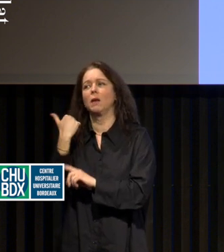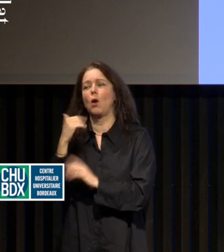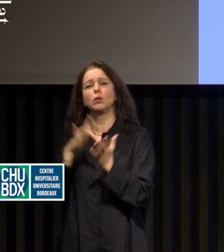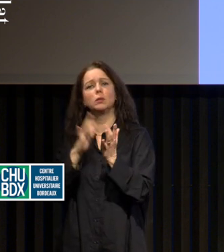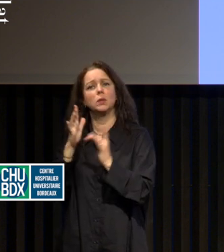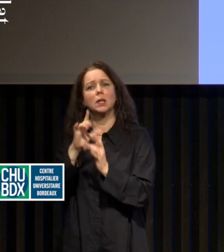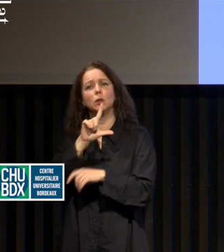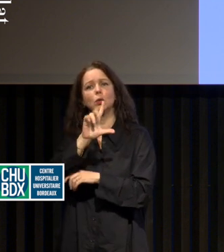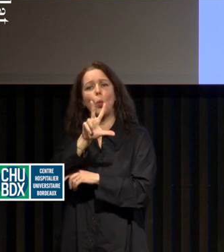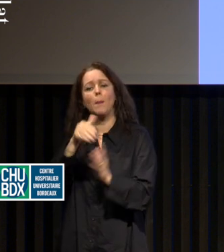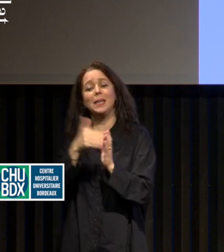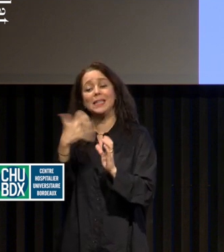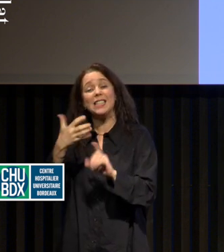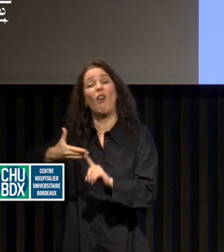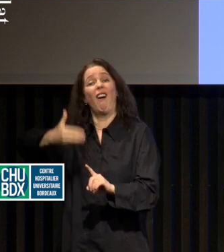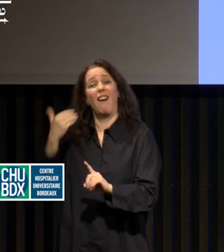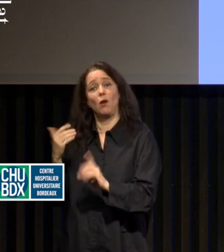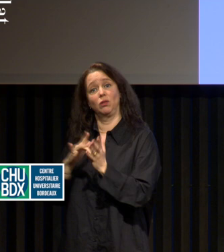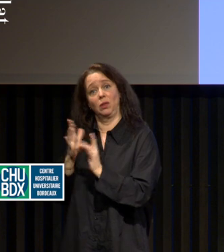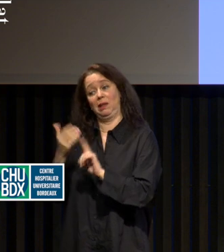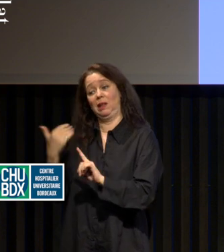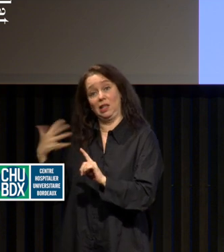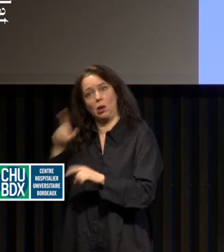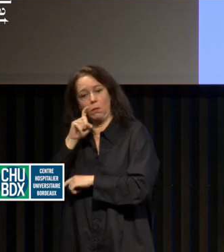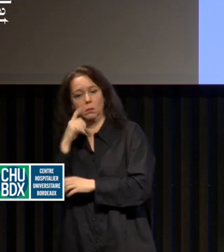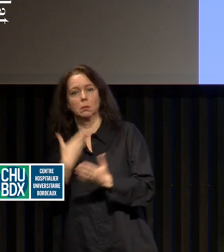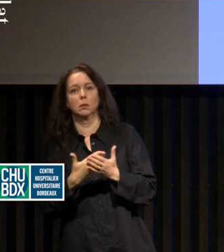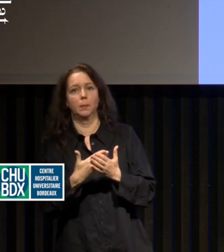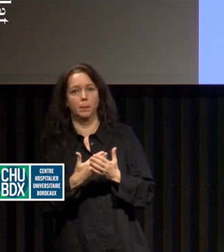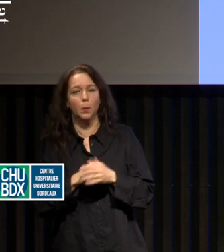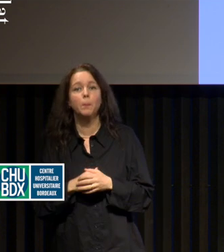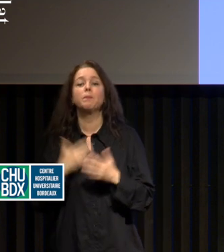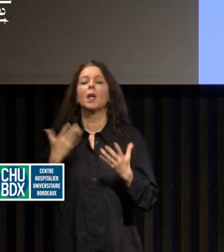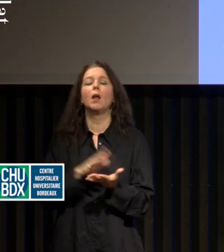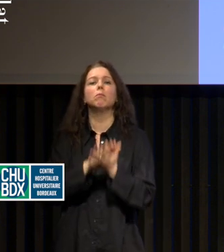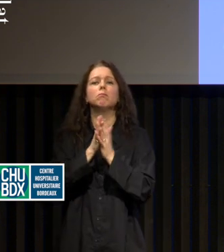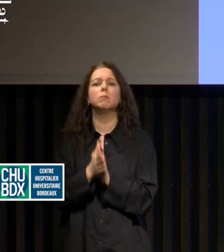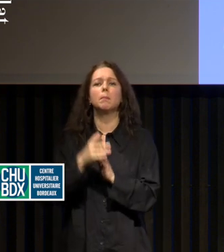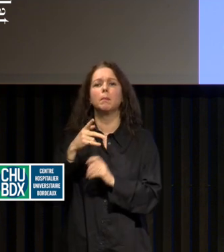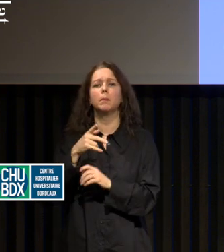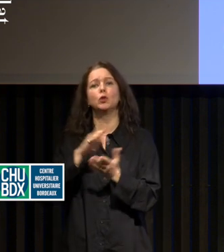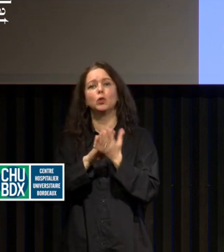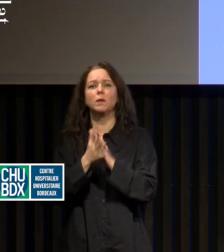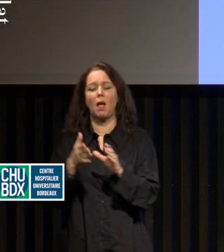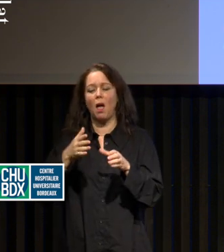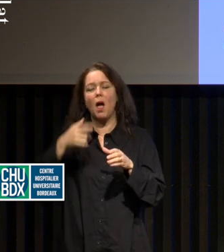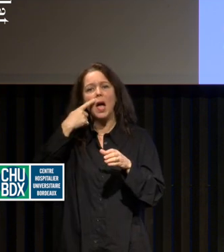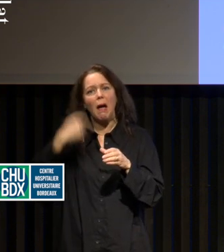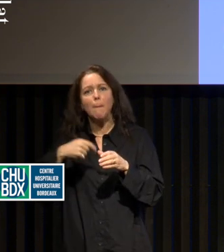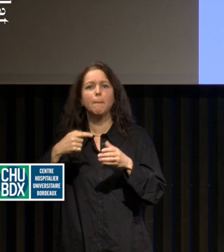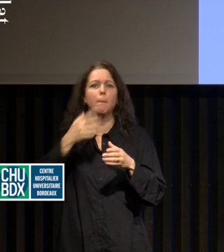inventé l'écriture, ils avaient déjà constaté ça. Alors, c'est revenu au goût du jour avec la pasteurisation. Et puis, il y a le grand apôtre